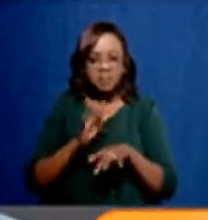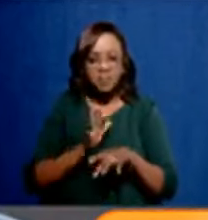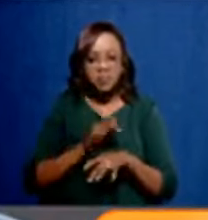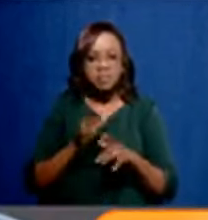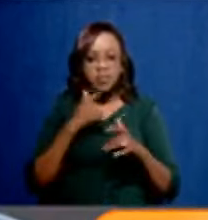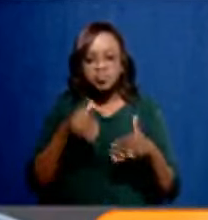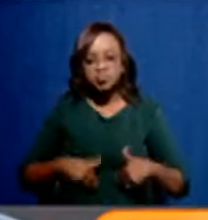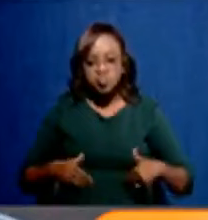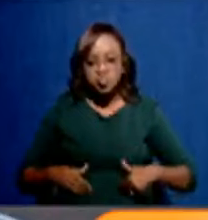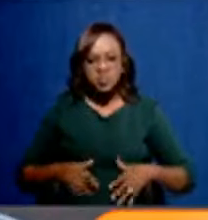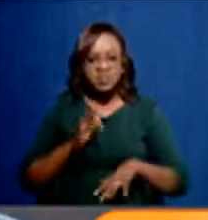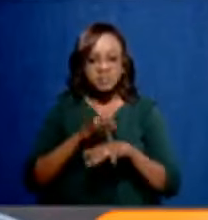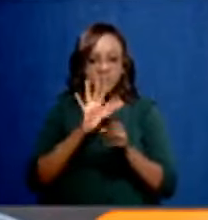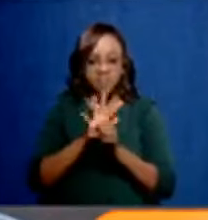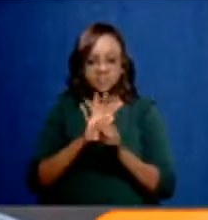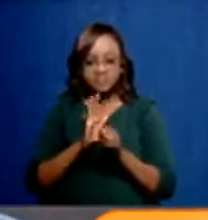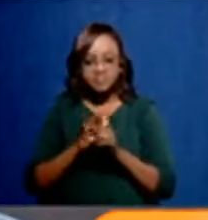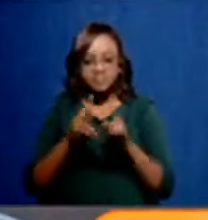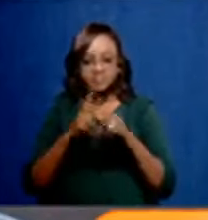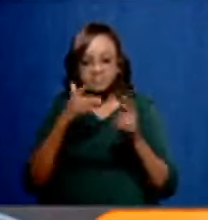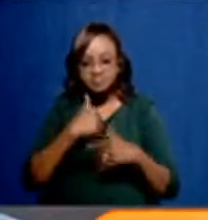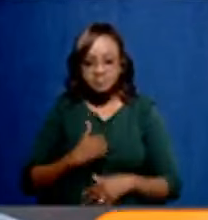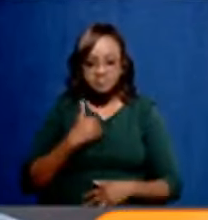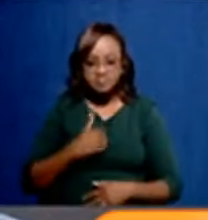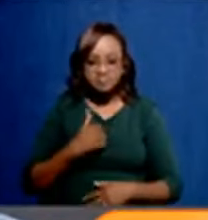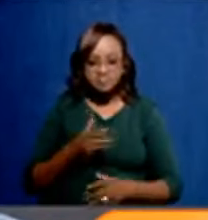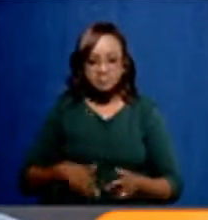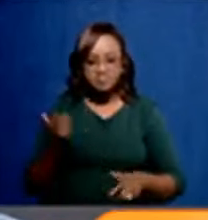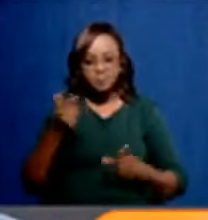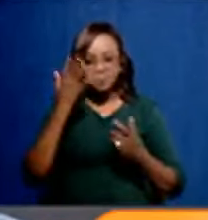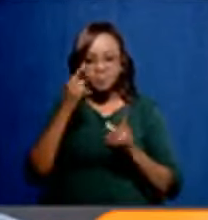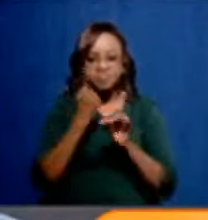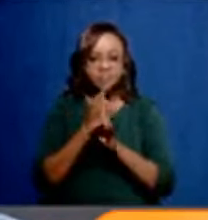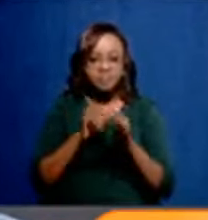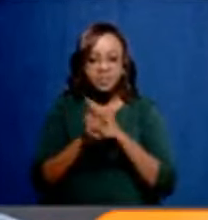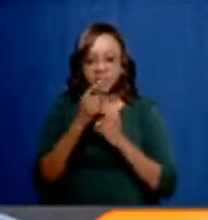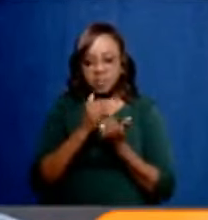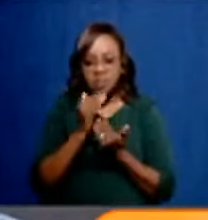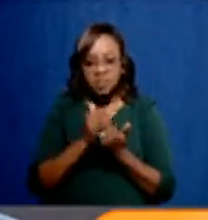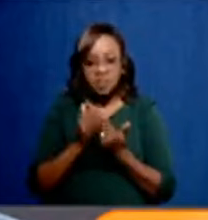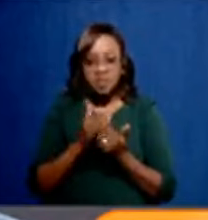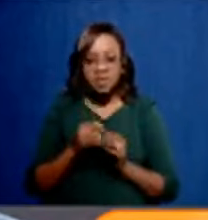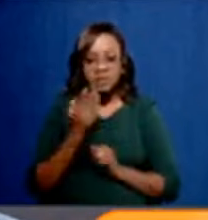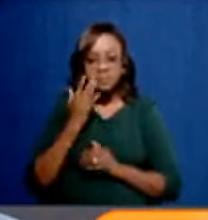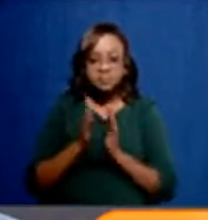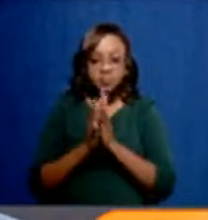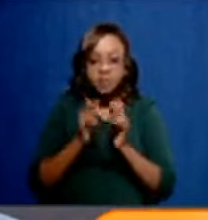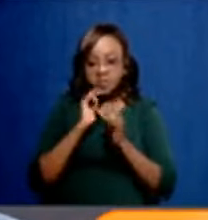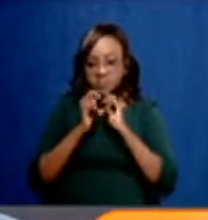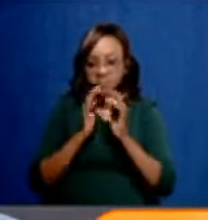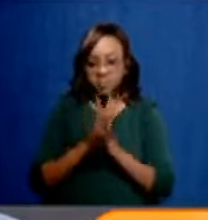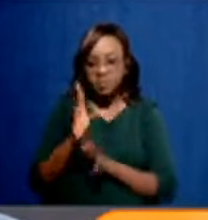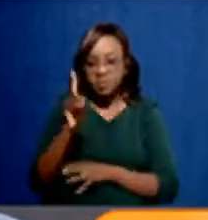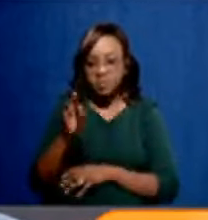umri mdogo umesababisha wengi wao kuishia kufanyiwa upasuaji, kwani wengi hutafuta matibabu dalili zinapokithiri. Mwanahamisi